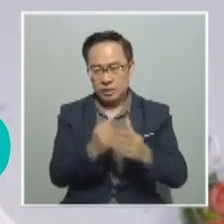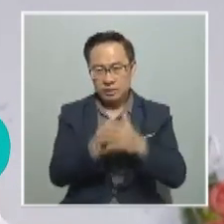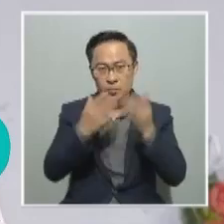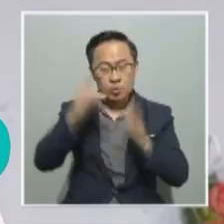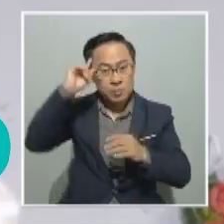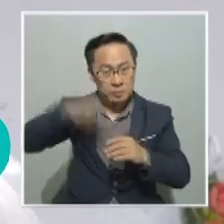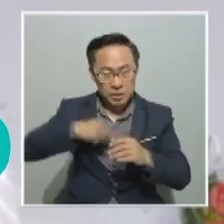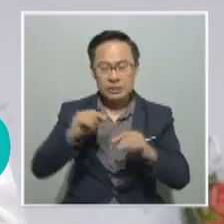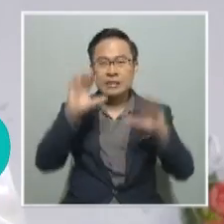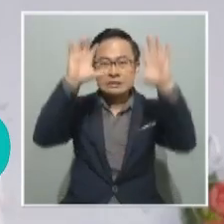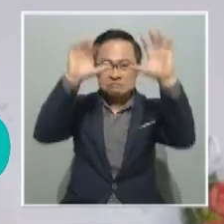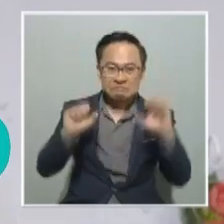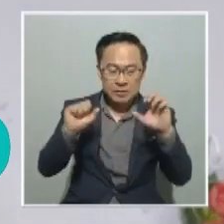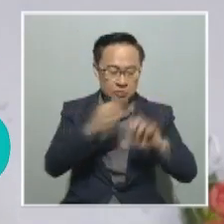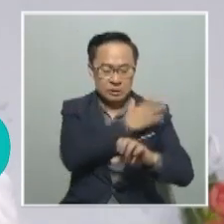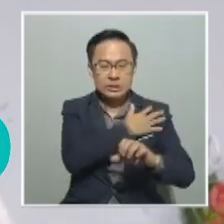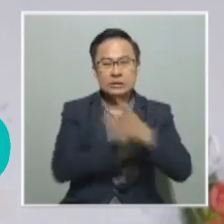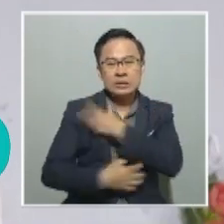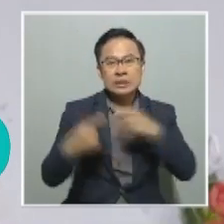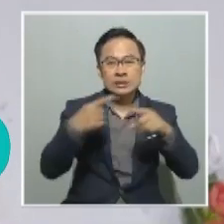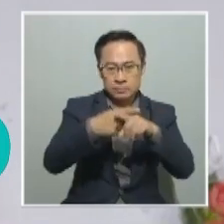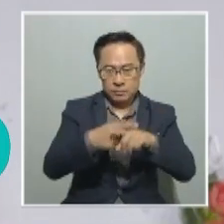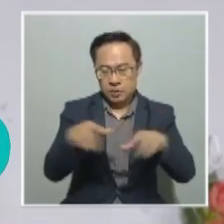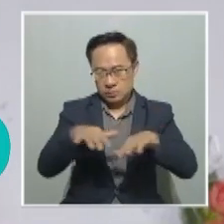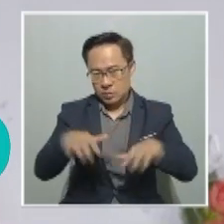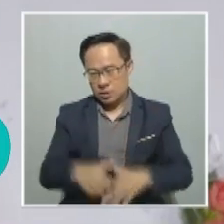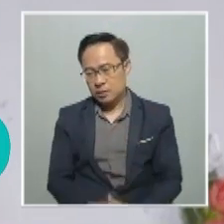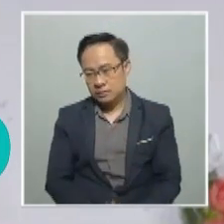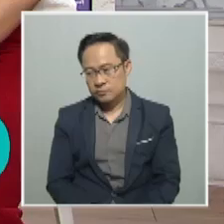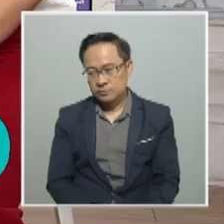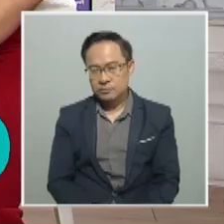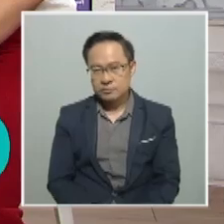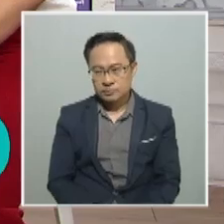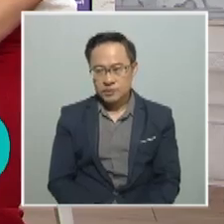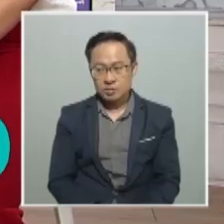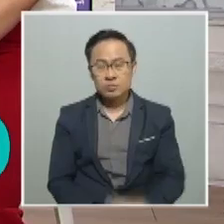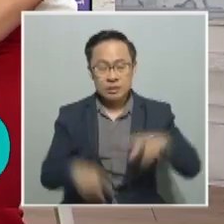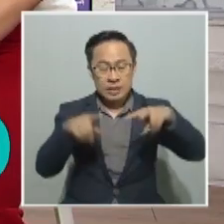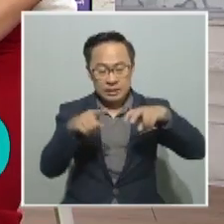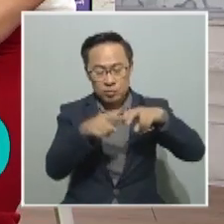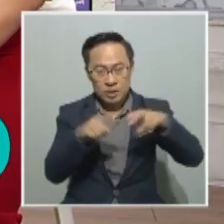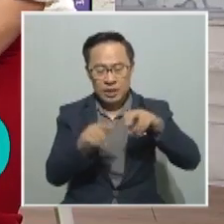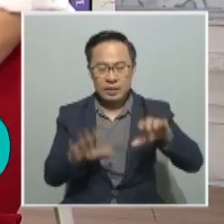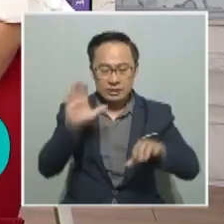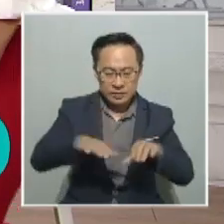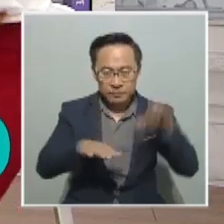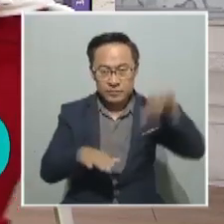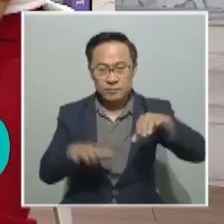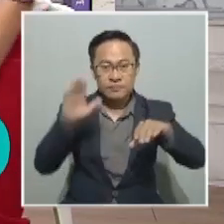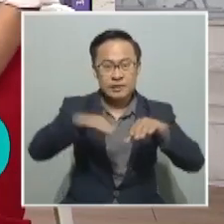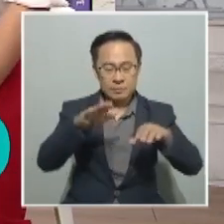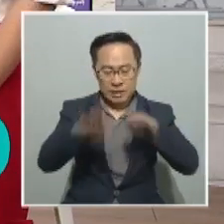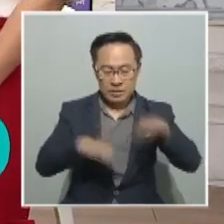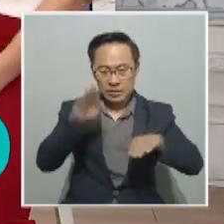เรามักจะใช้แขนซึ่งพอลงมาปุ๊บมันก็จะปวดไหล่อันนี้เรื่องปกติ จริงจริง ใช่ทุกคนก็ชอบพูดว่าใช้ขาขึ้นไปทำให้เห็นได้หรือเปล่า คือขา